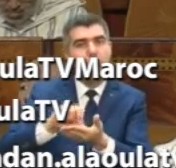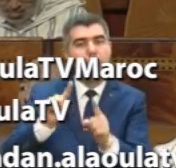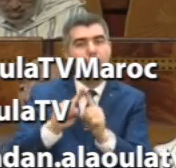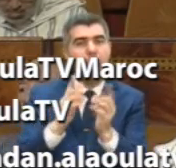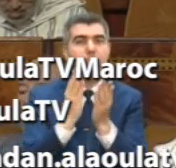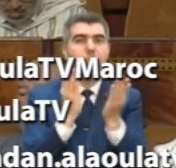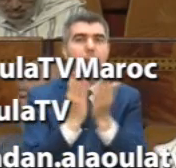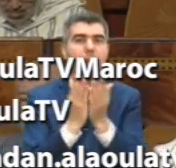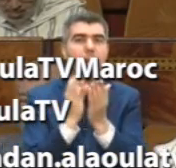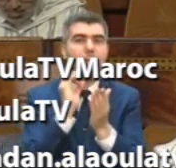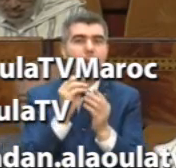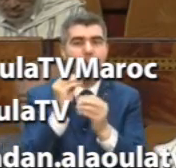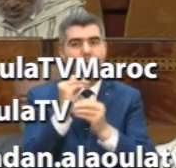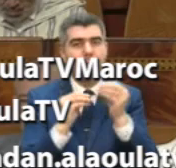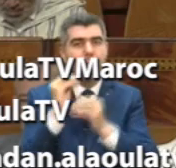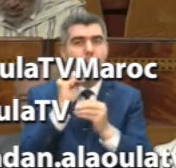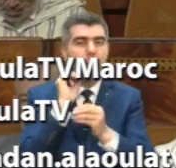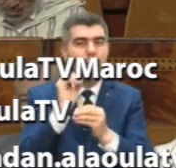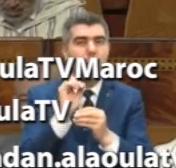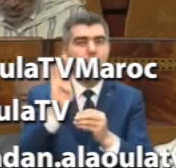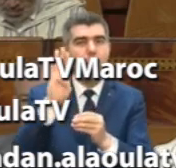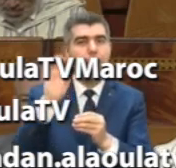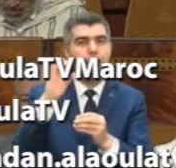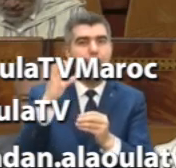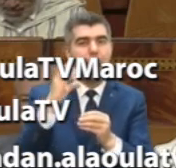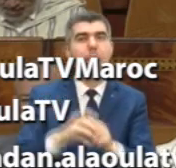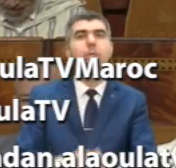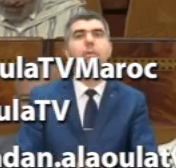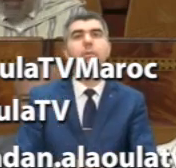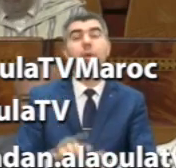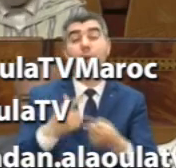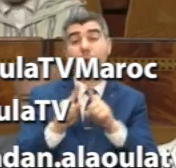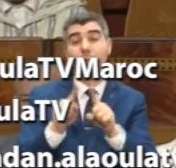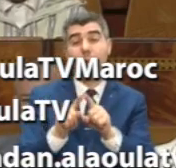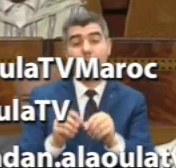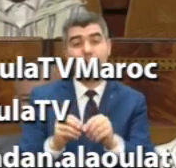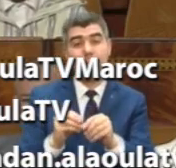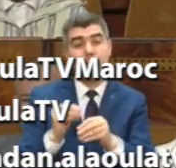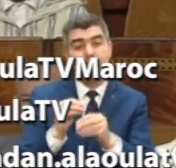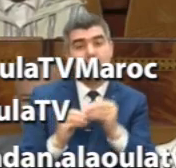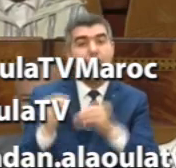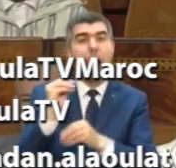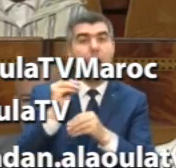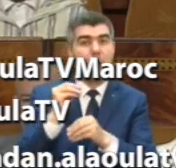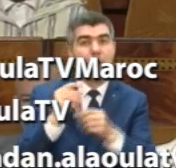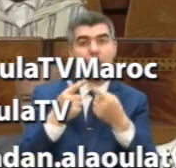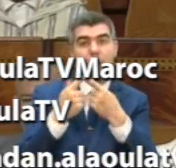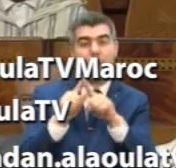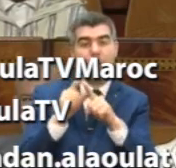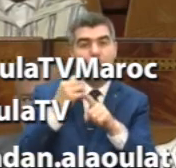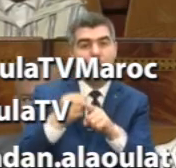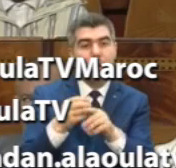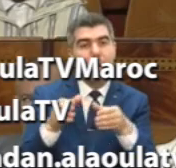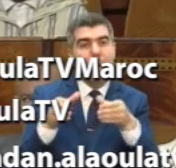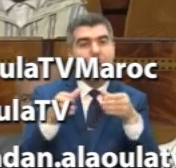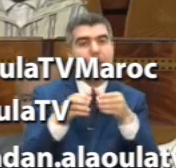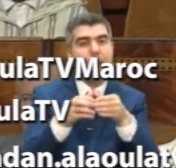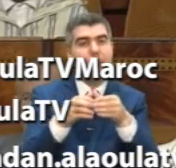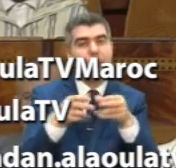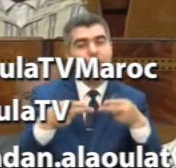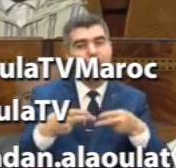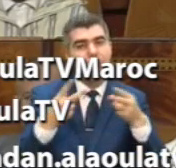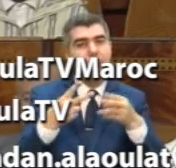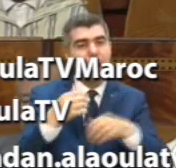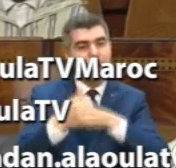بجامعة سيدي وعزيز. كما نطالبكم بإضافة قاعات لإعدادية الليمون التي ستفتح في